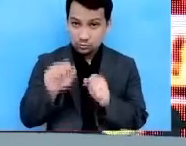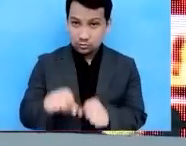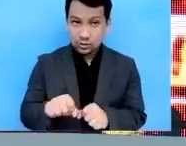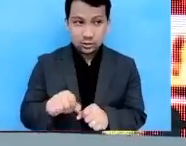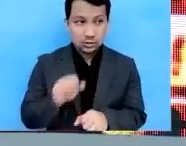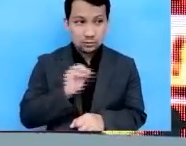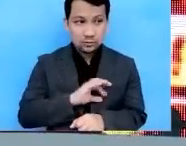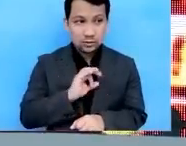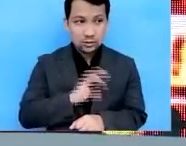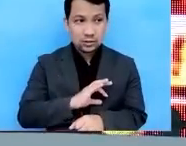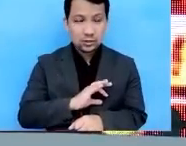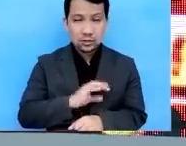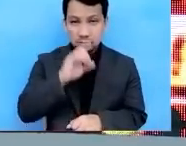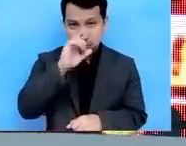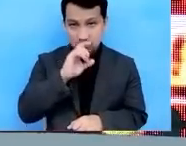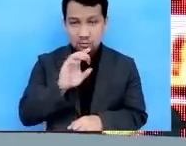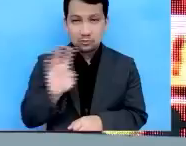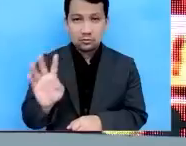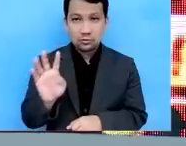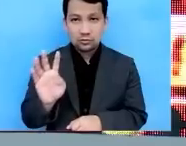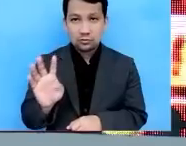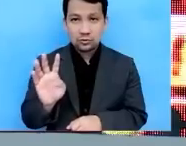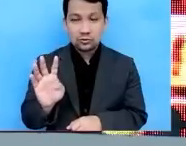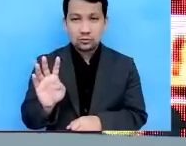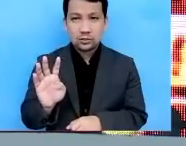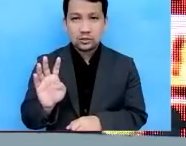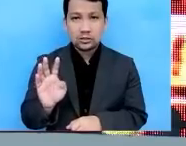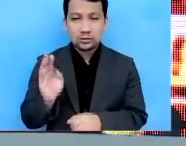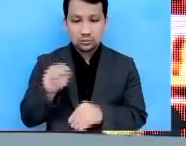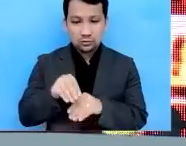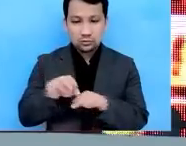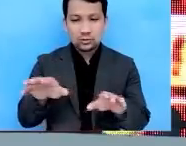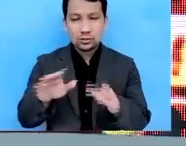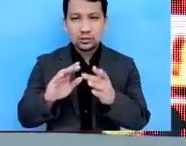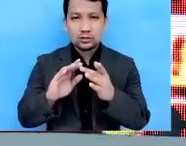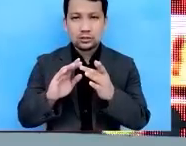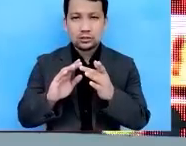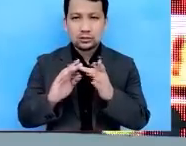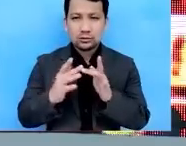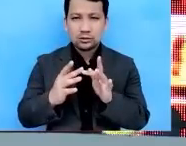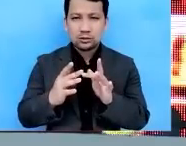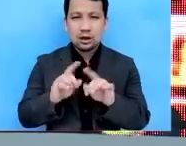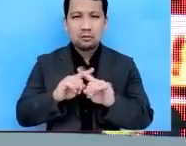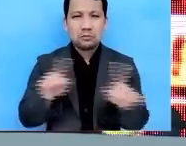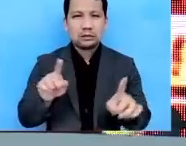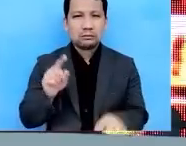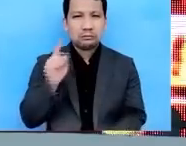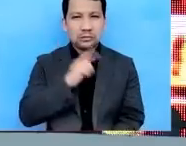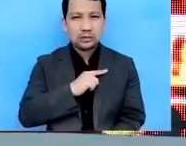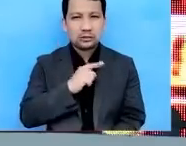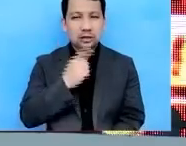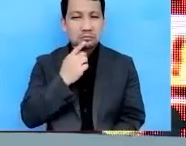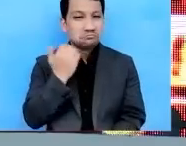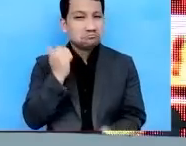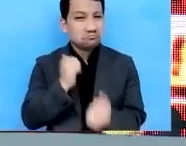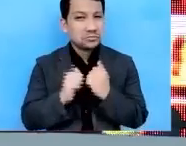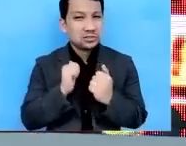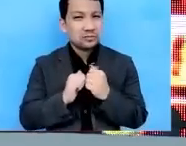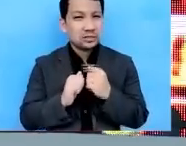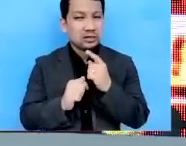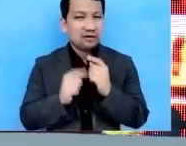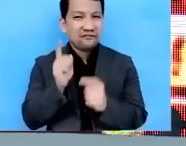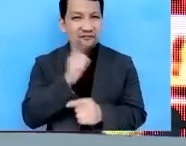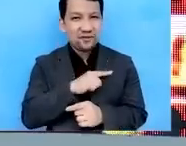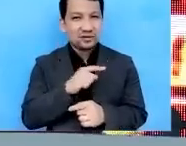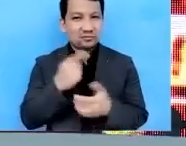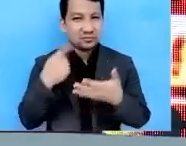sa edad na 40. Yan pong usap-usapan online. Pero parang panaginip lamang po yan. Ibig pong sabihin, hindi yan totoo. I-fact